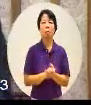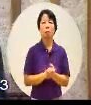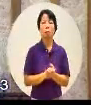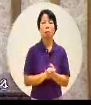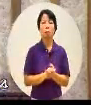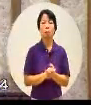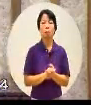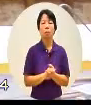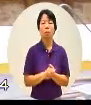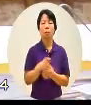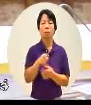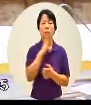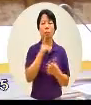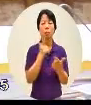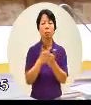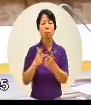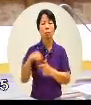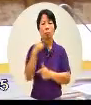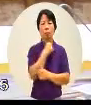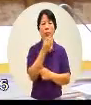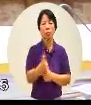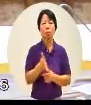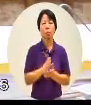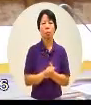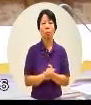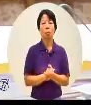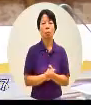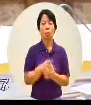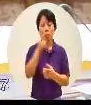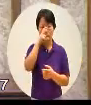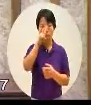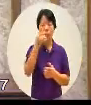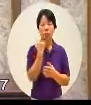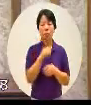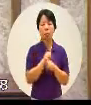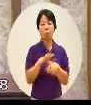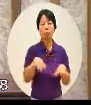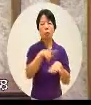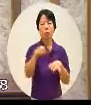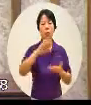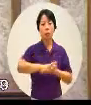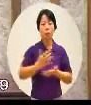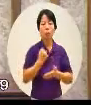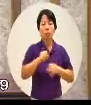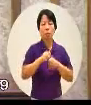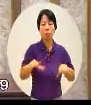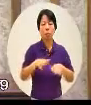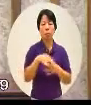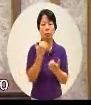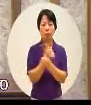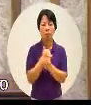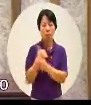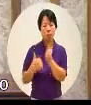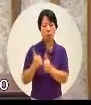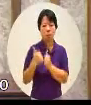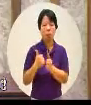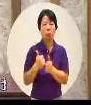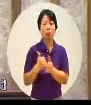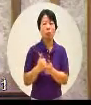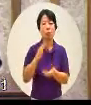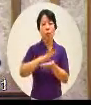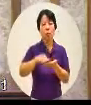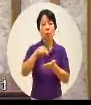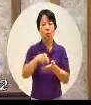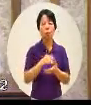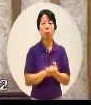有，所以它适合在台湾吗？ 基本上我们希望是舒缓的那个压力，是所谓考试竞争的那个压力。 考试